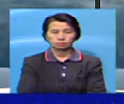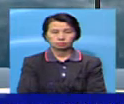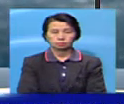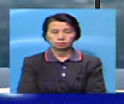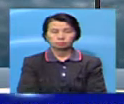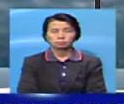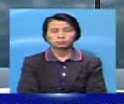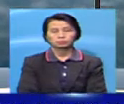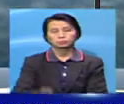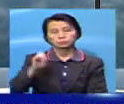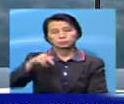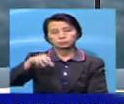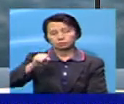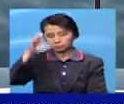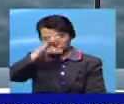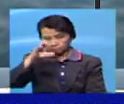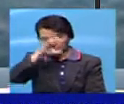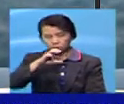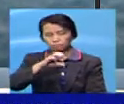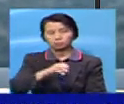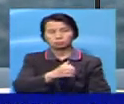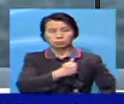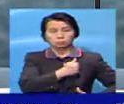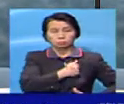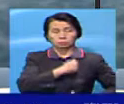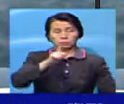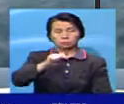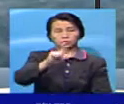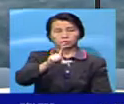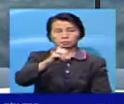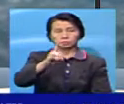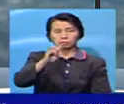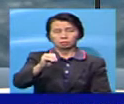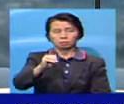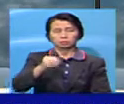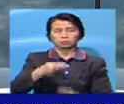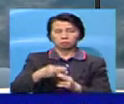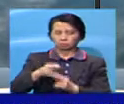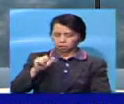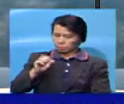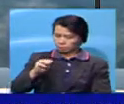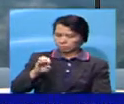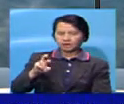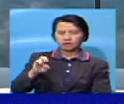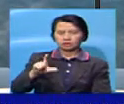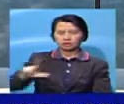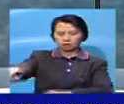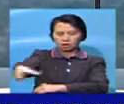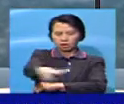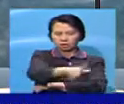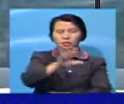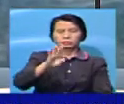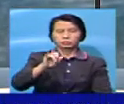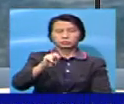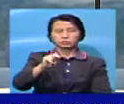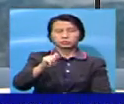bertemu kembali operasi pencarian Seorang anggota tentera laut diraja Malaysia tldm Laskar Amir Bahri Ismail di laut Bintulu yang telah